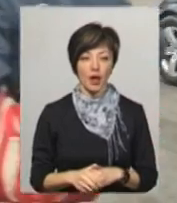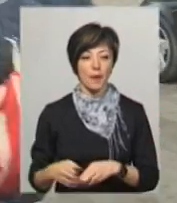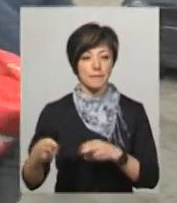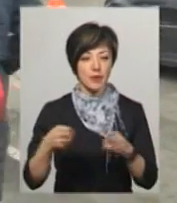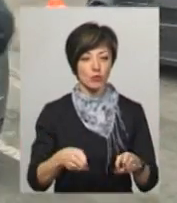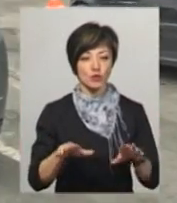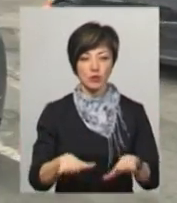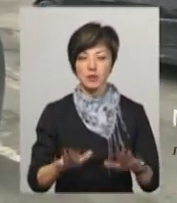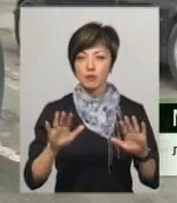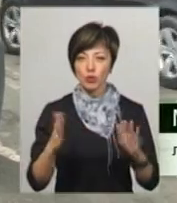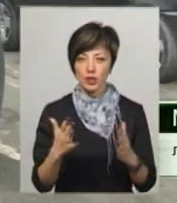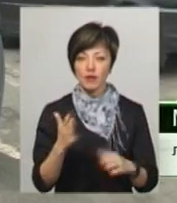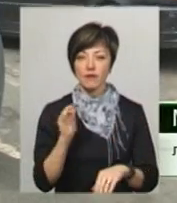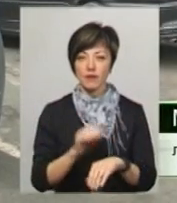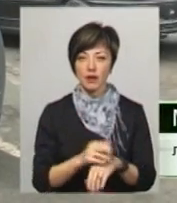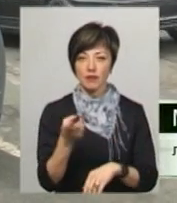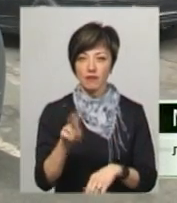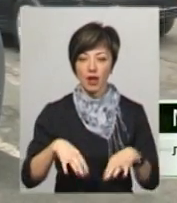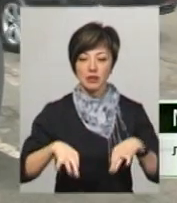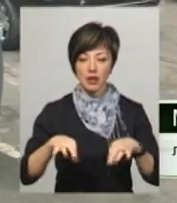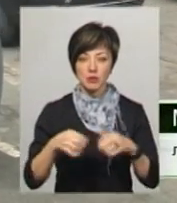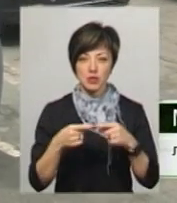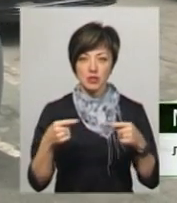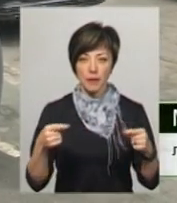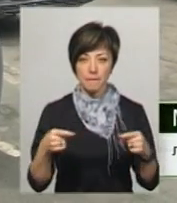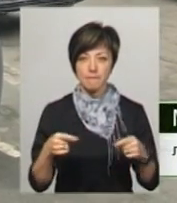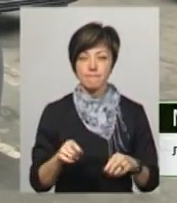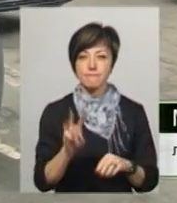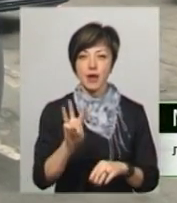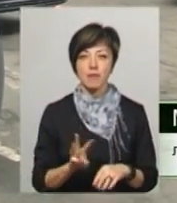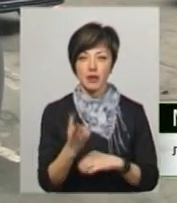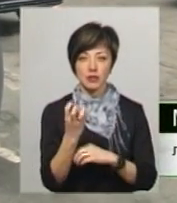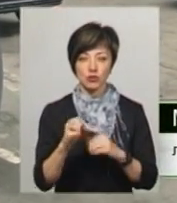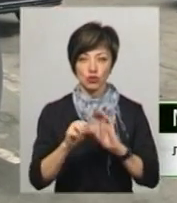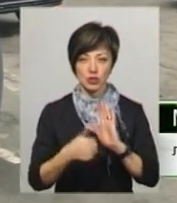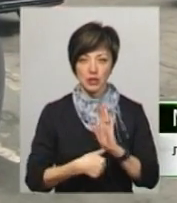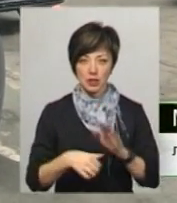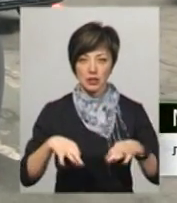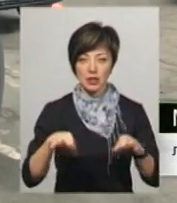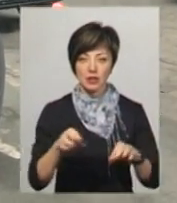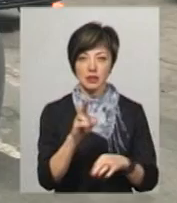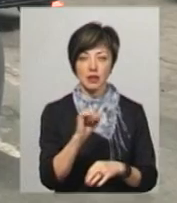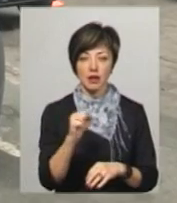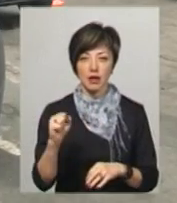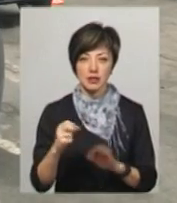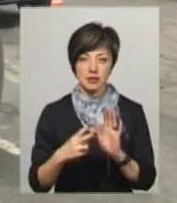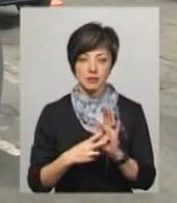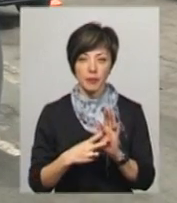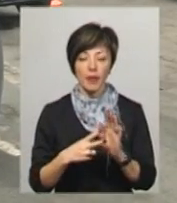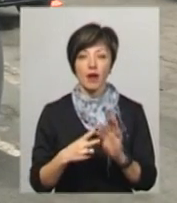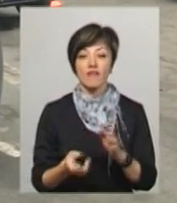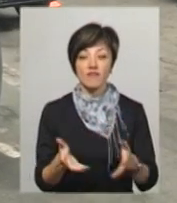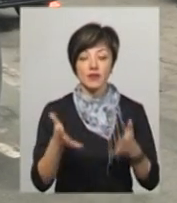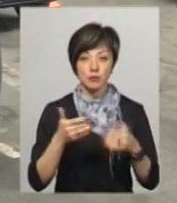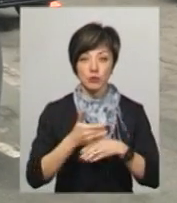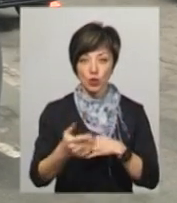місце події, виявили два транспортних засоби, а саме БМВ-316 та транспортний засіб «Кіасід». Як виявилося